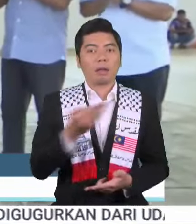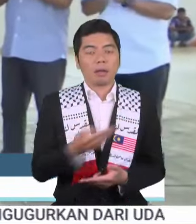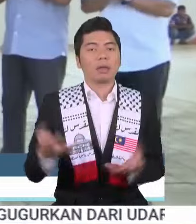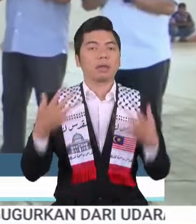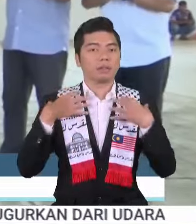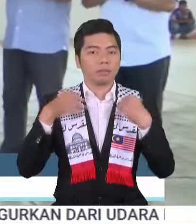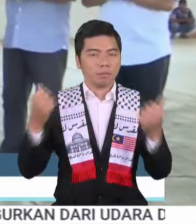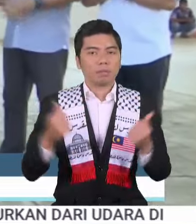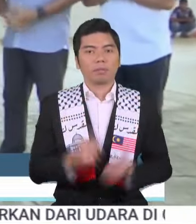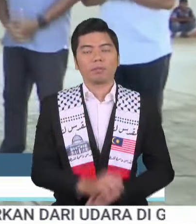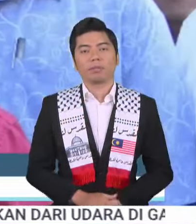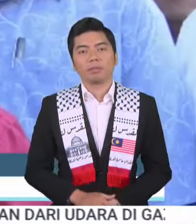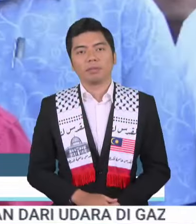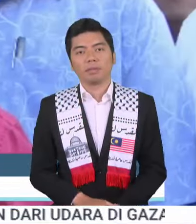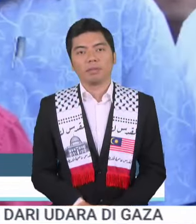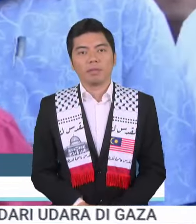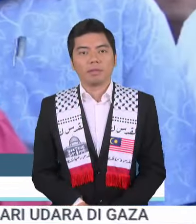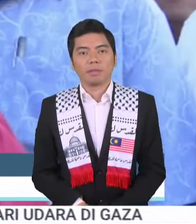kesihatan